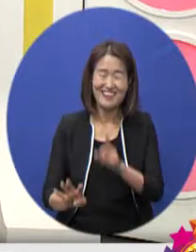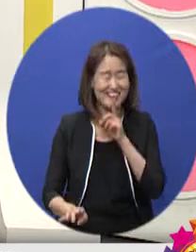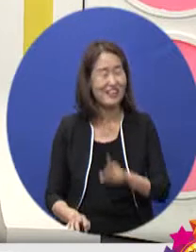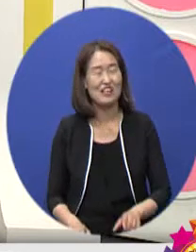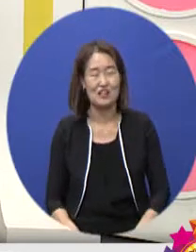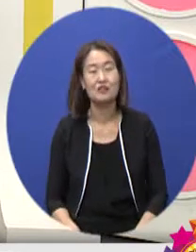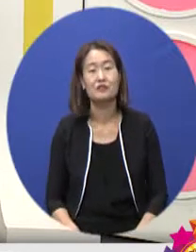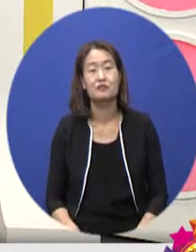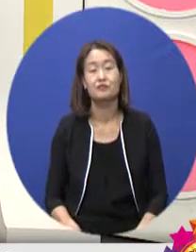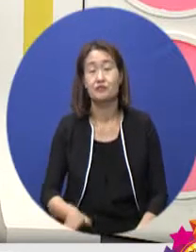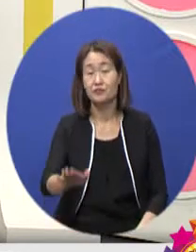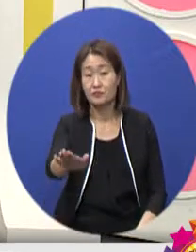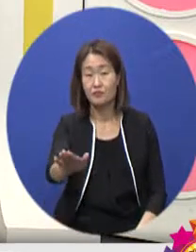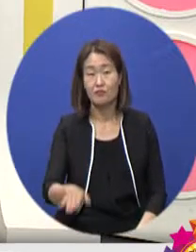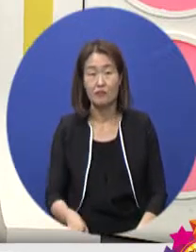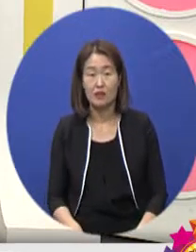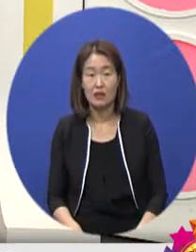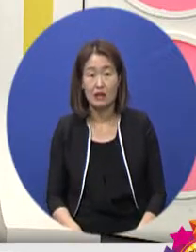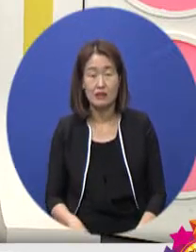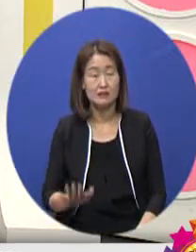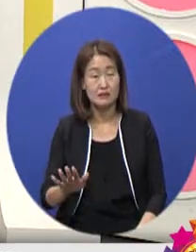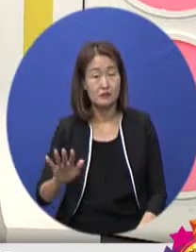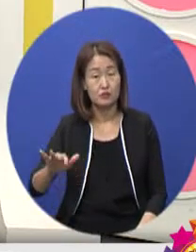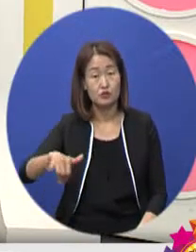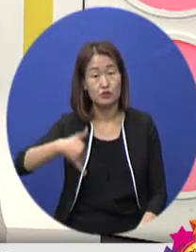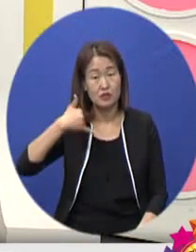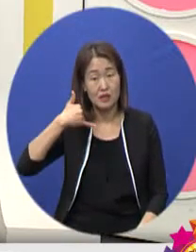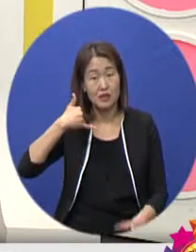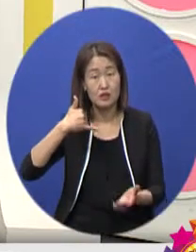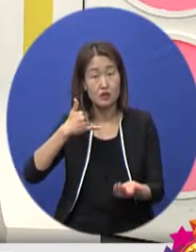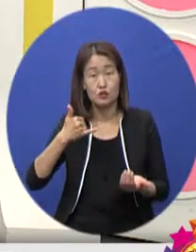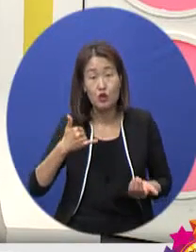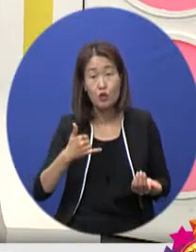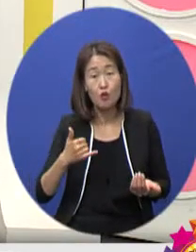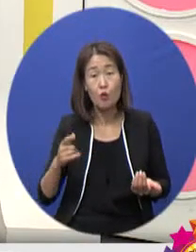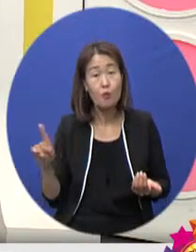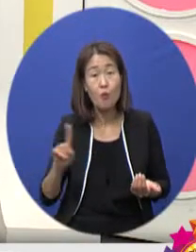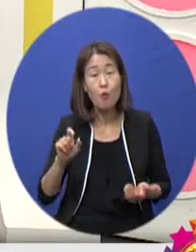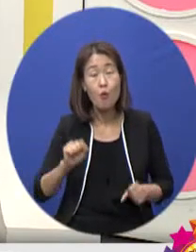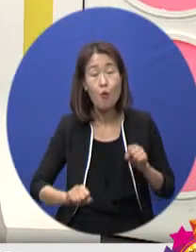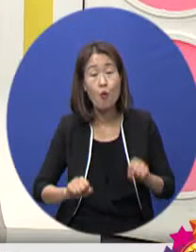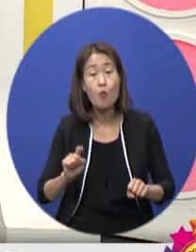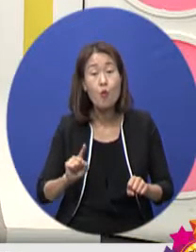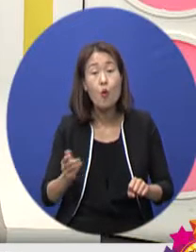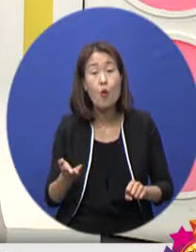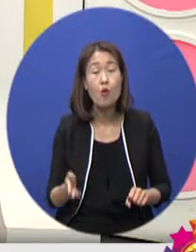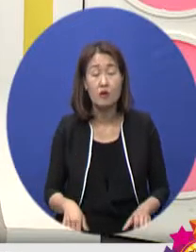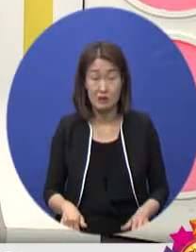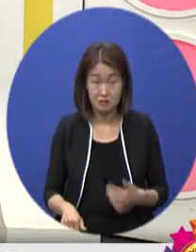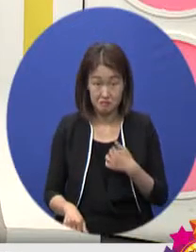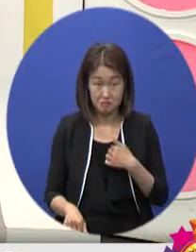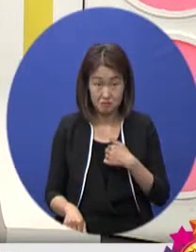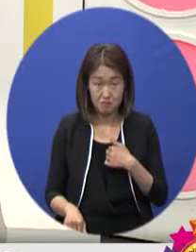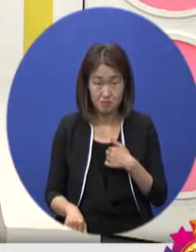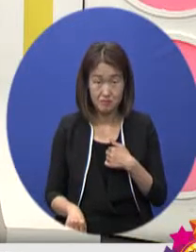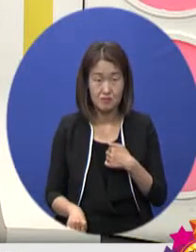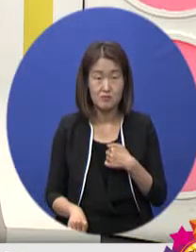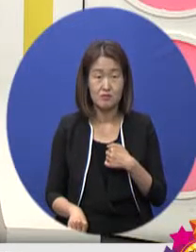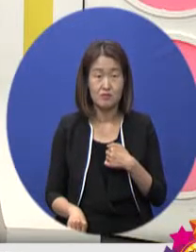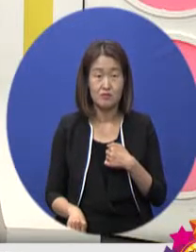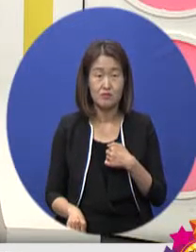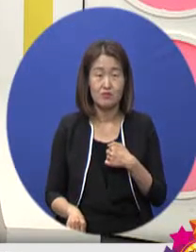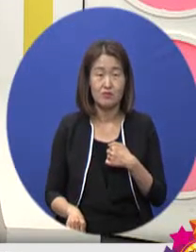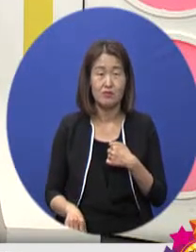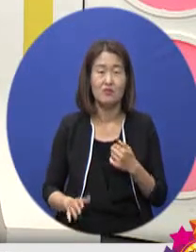네. 어머니, 예. 그 전화 주시기 전에 뭐 하셨었어요, 어머니? 저 예. 네. 저